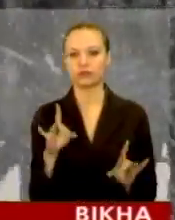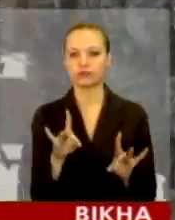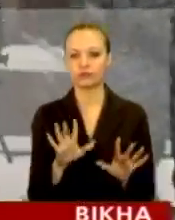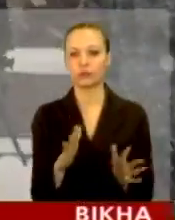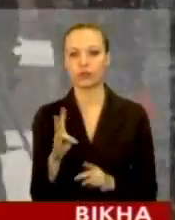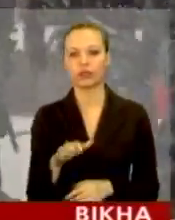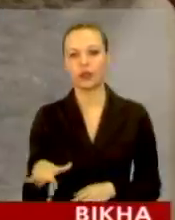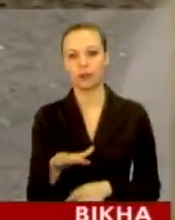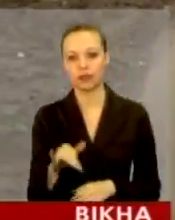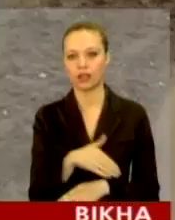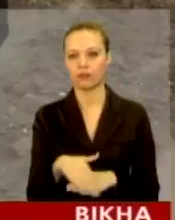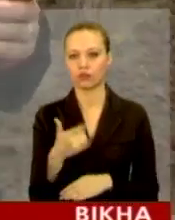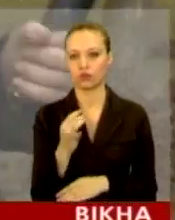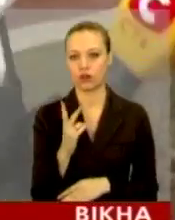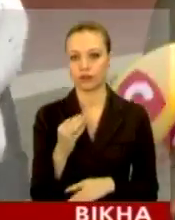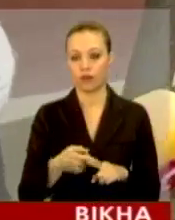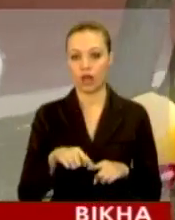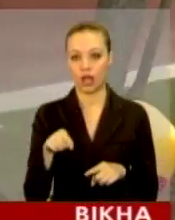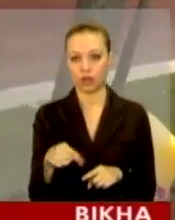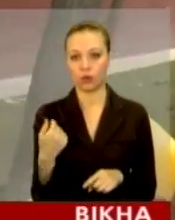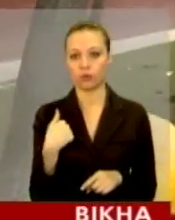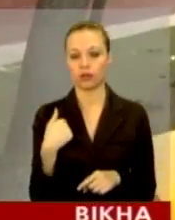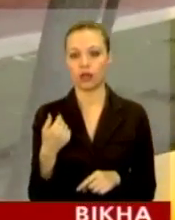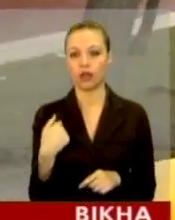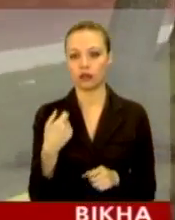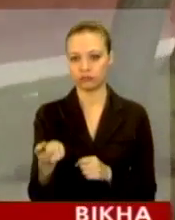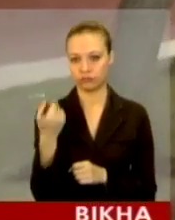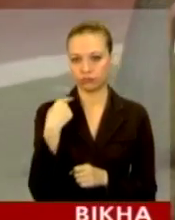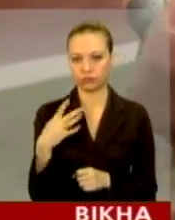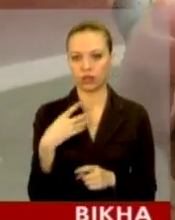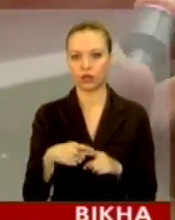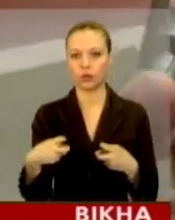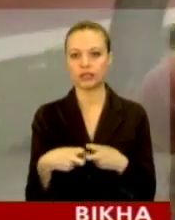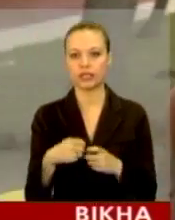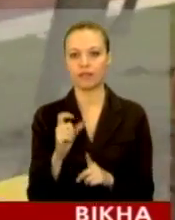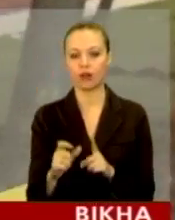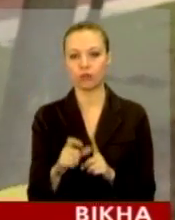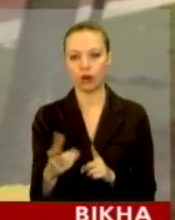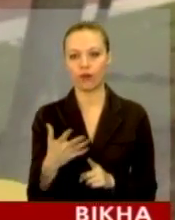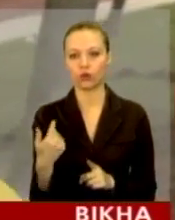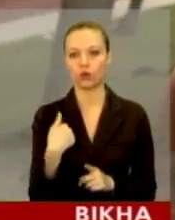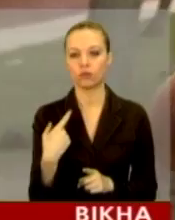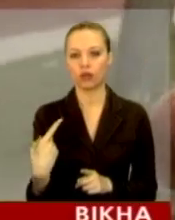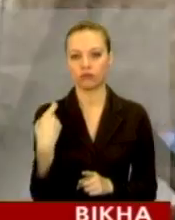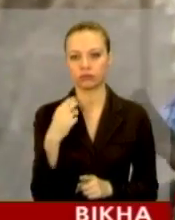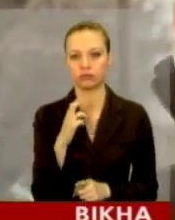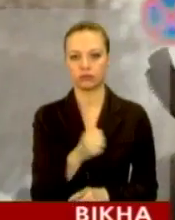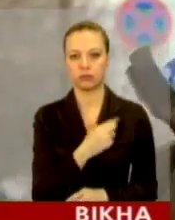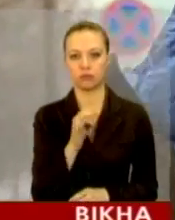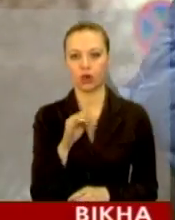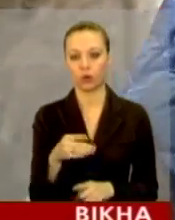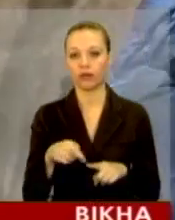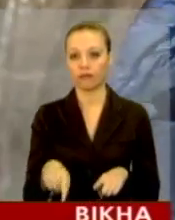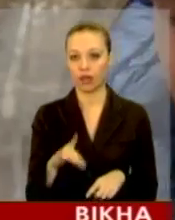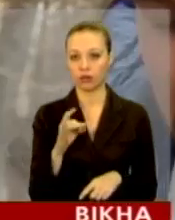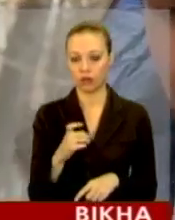на Майдані і Грушевського. Собственно, вот эта штука в мене прилетела на Грушевського. Это резиновая пуля, которую меня выпустил Беркут. В этот раз я